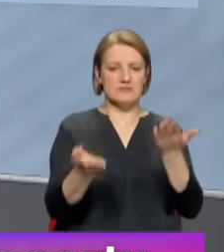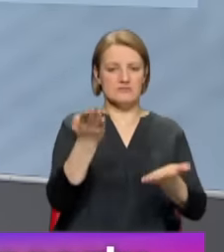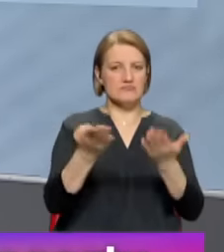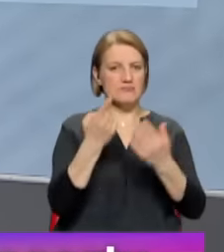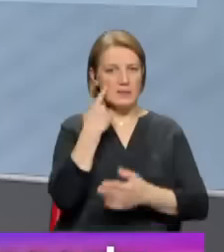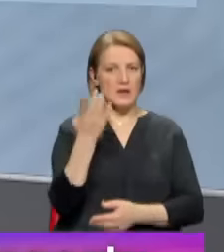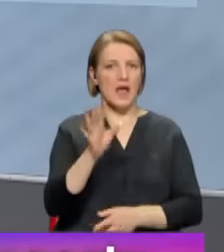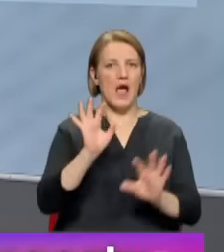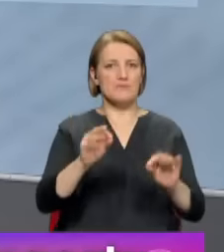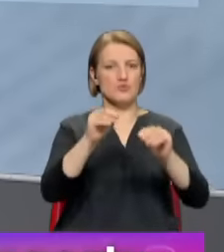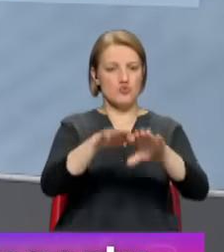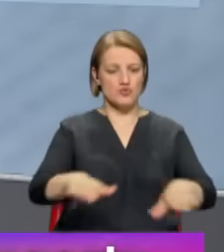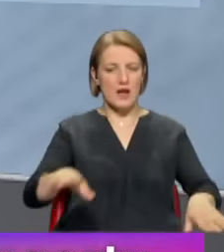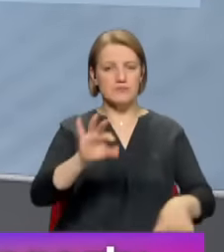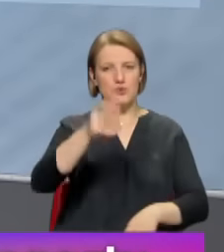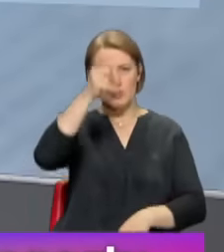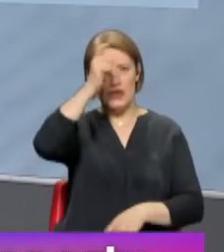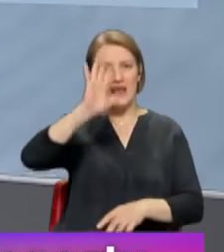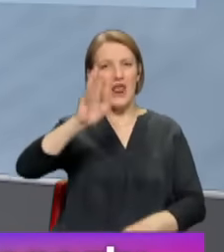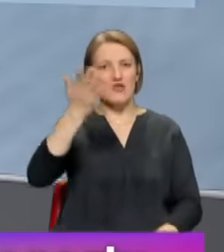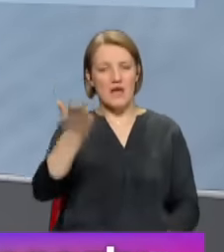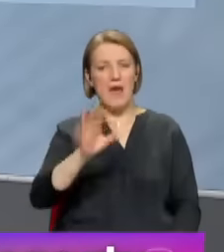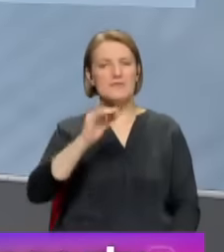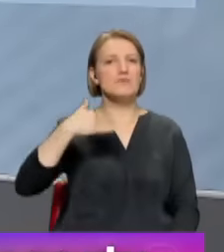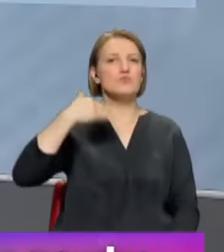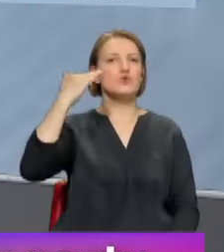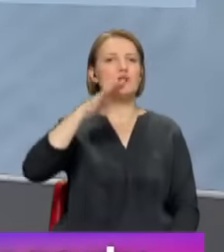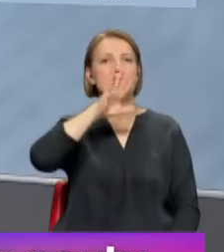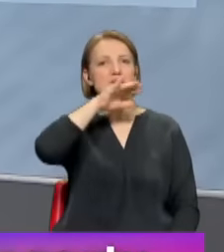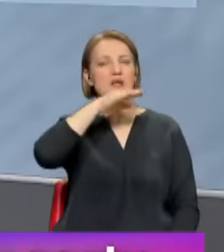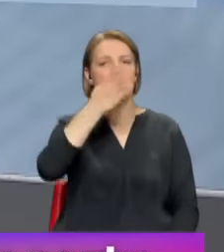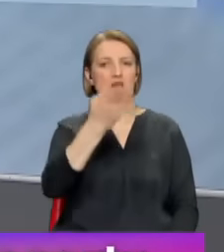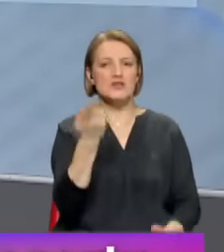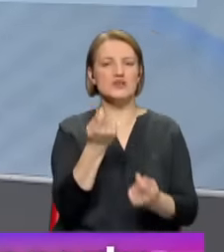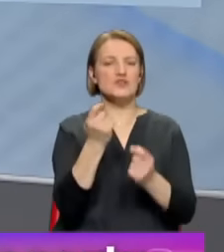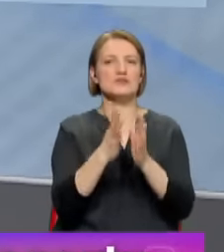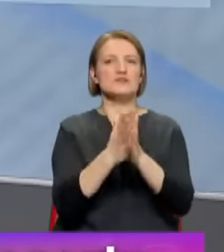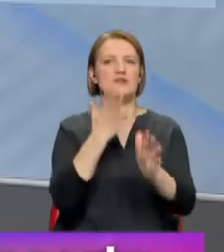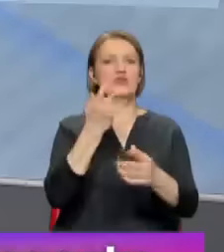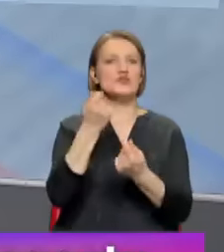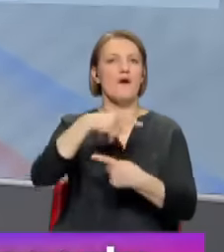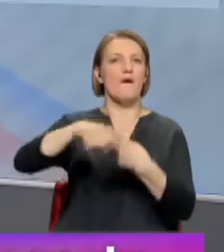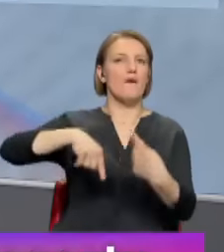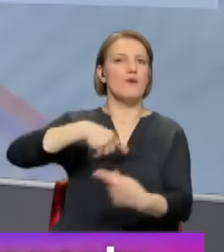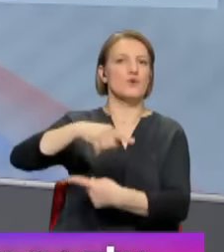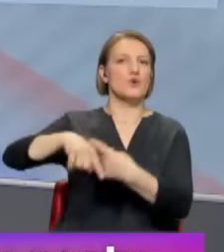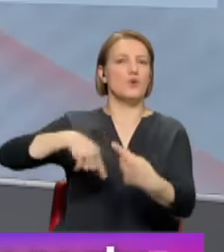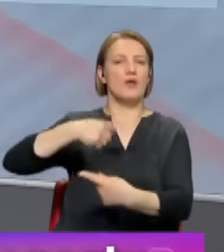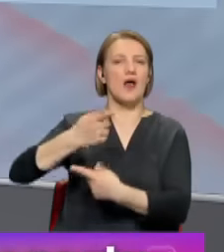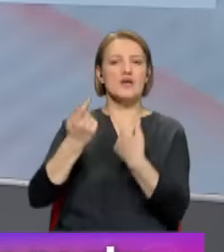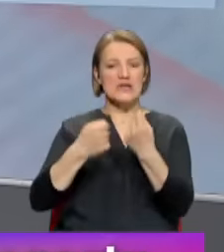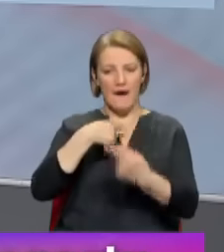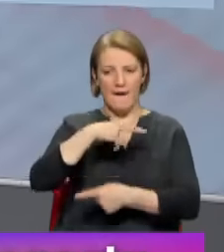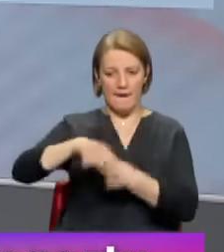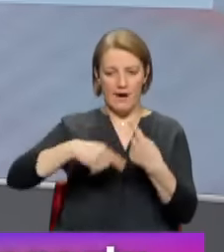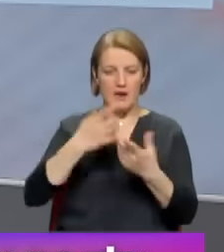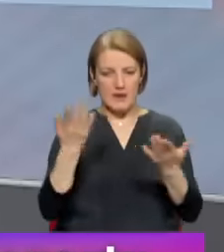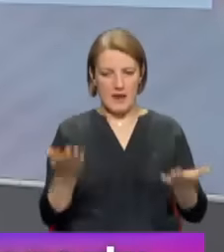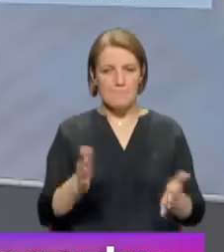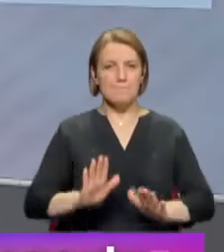yaptığınızda hem çocuklar bu ülkenin geleceği hem de büyükleri, dedeleri iş kuyruğunda. İş arıyorlar, iş ararken